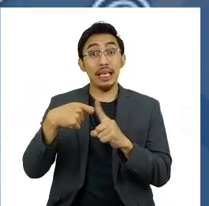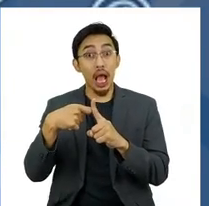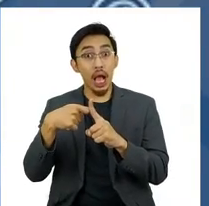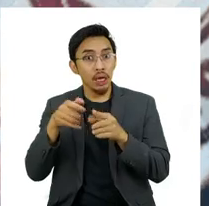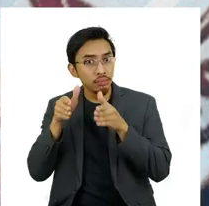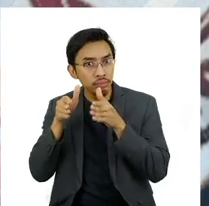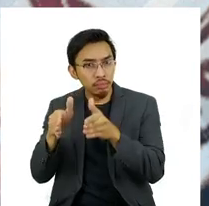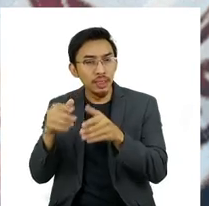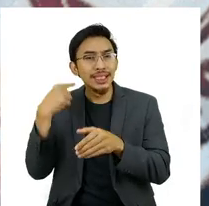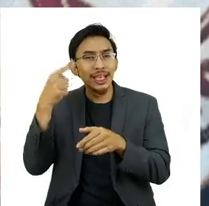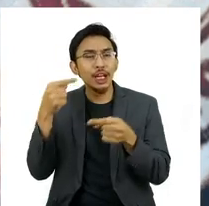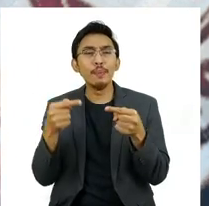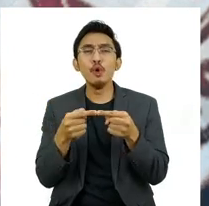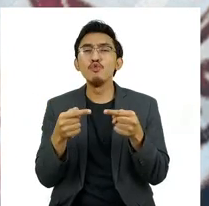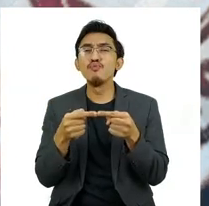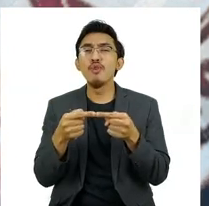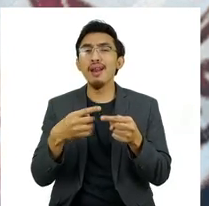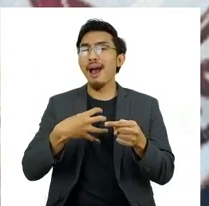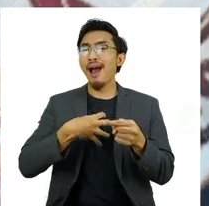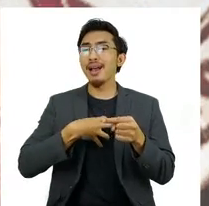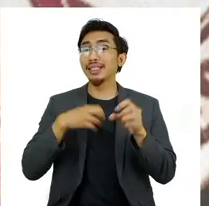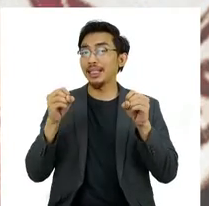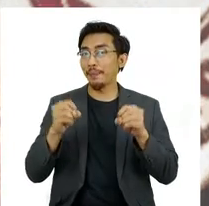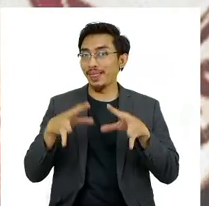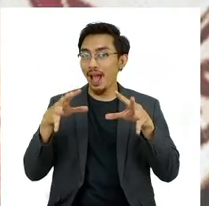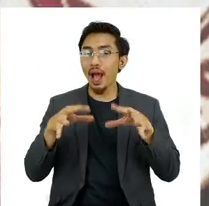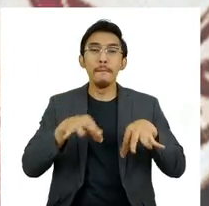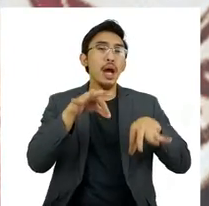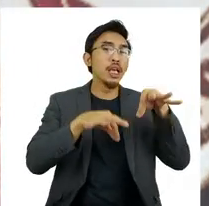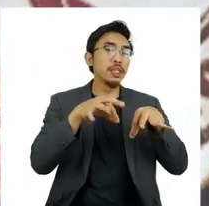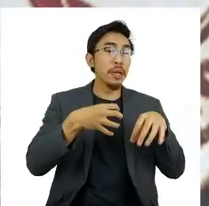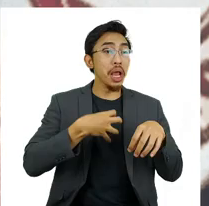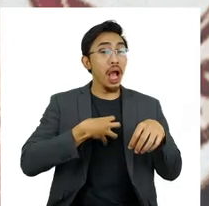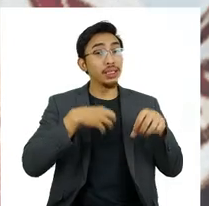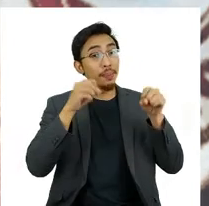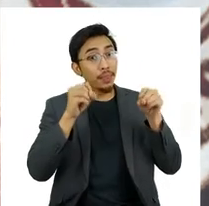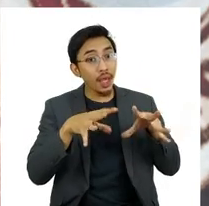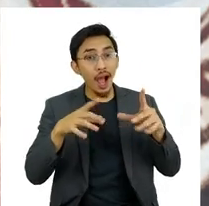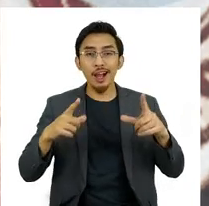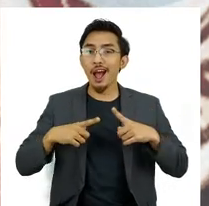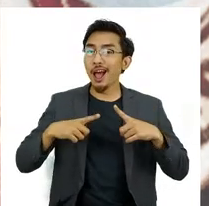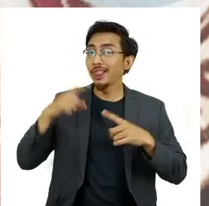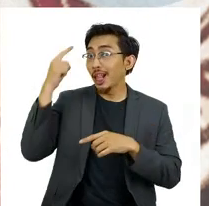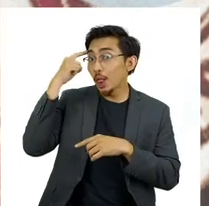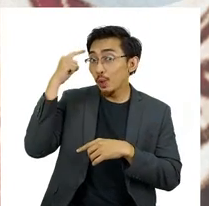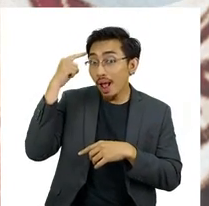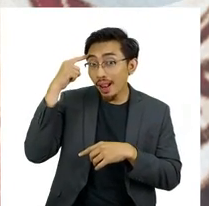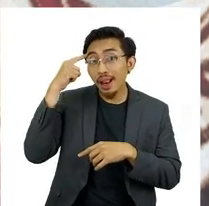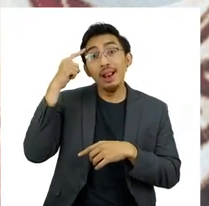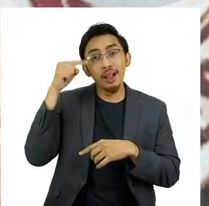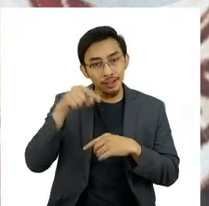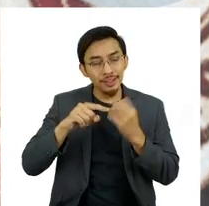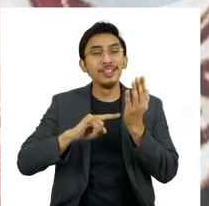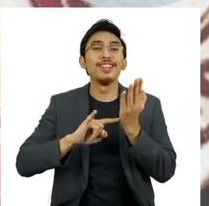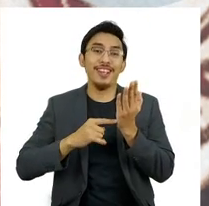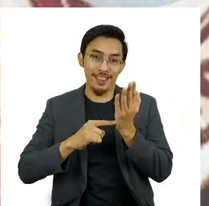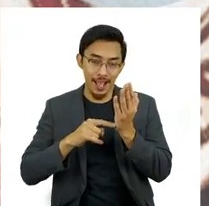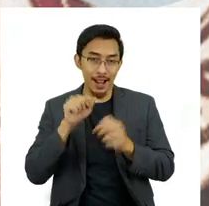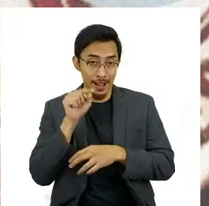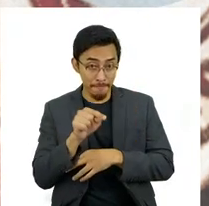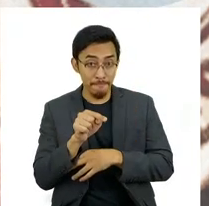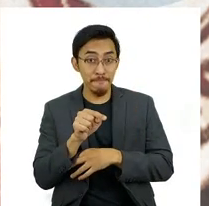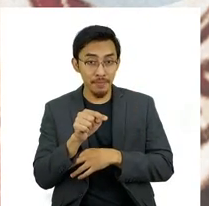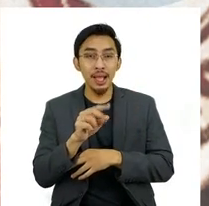TIK cenderung mengaitkannya dengan hak cipta, juga manajemen hak cipta dan hak kekayaan intelektual produk digital